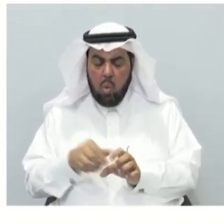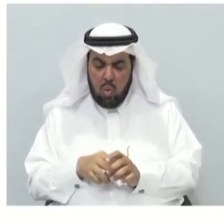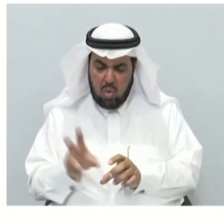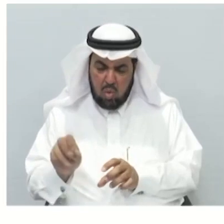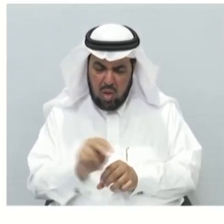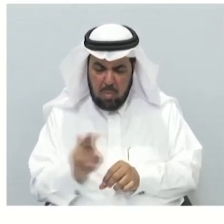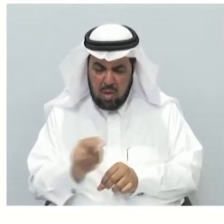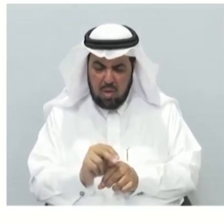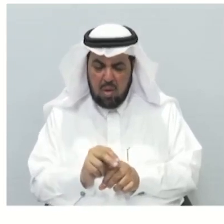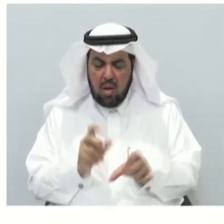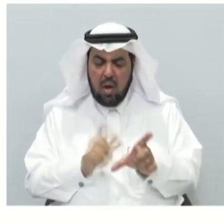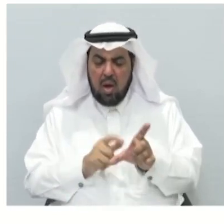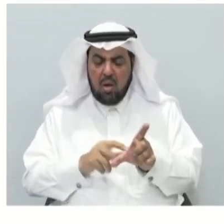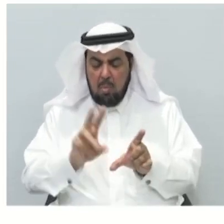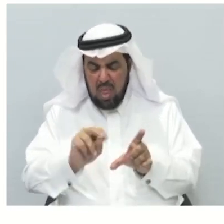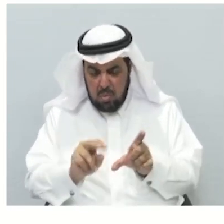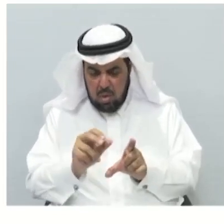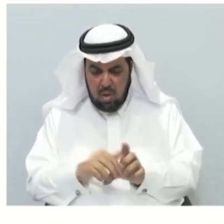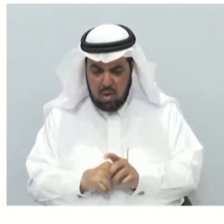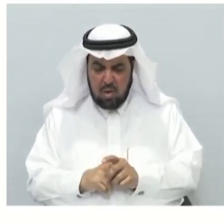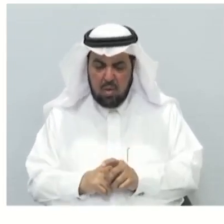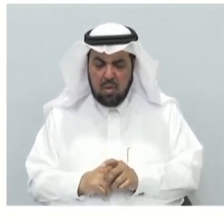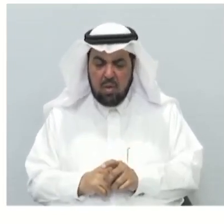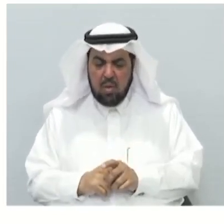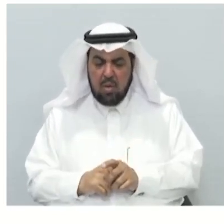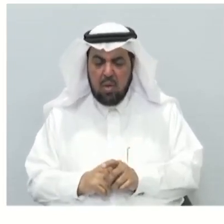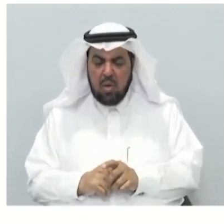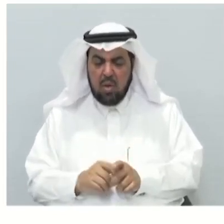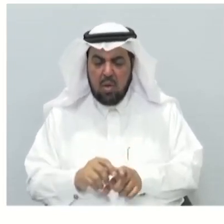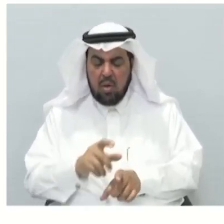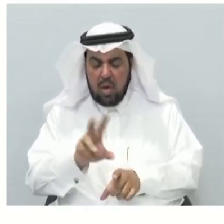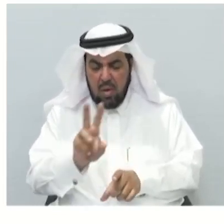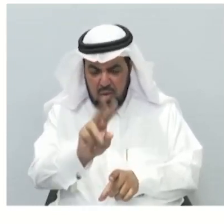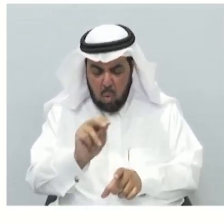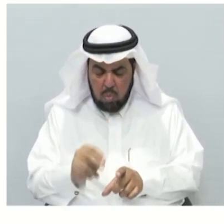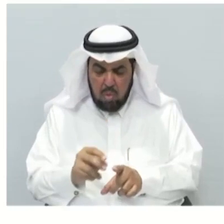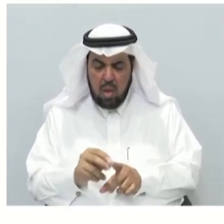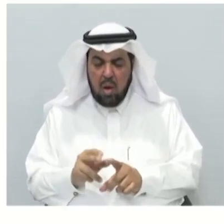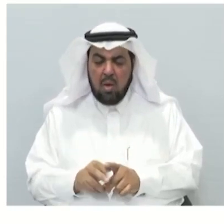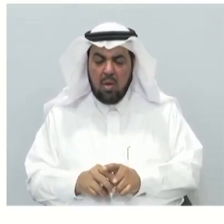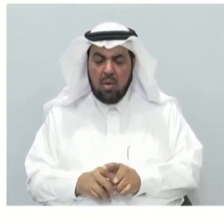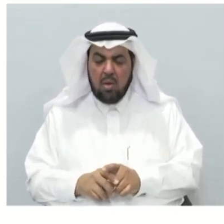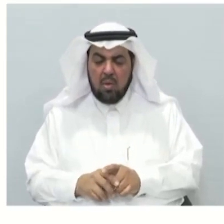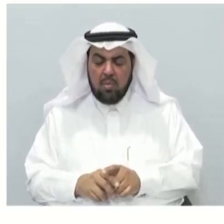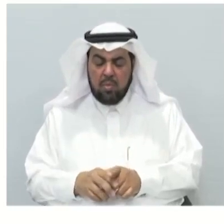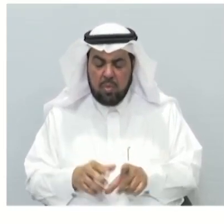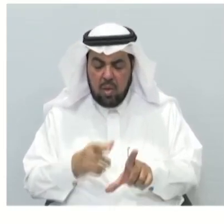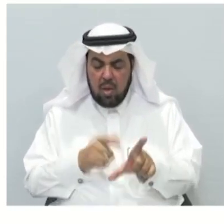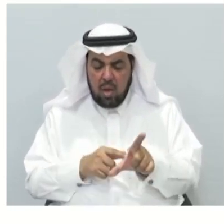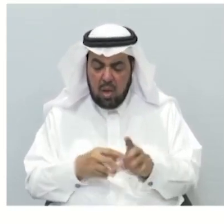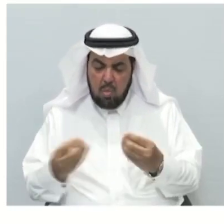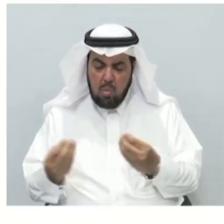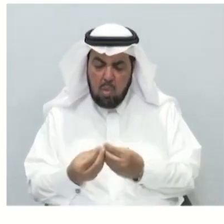تطابق هذه الزاويه اللي هي ار اس كيو ممتاز معطيك هو زاويتين